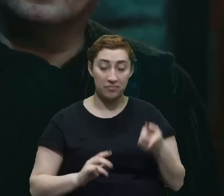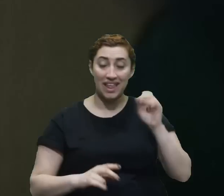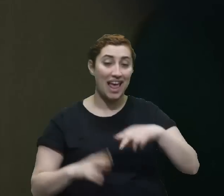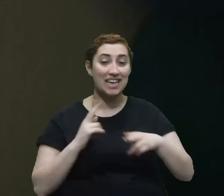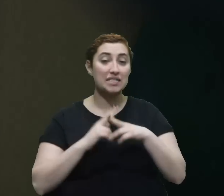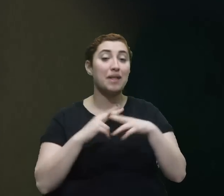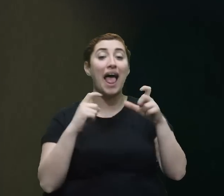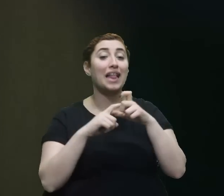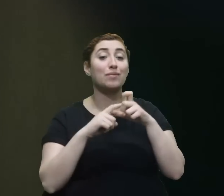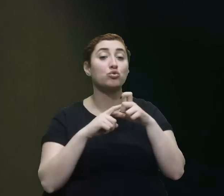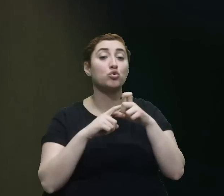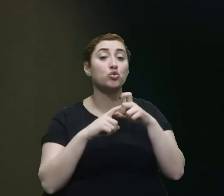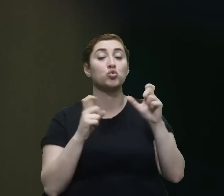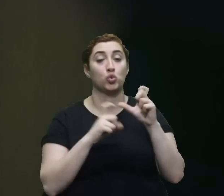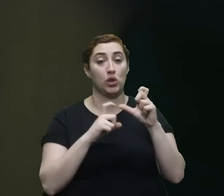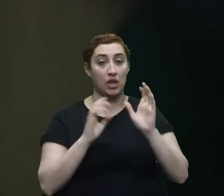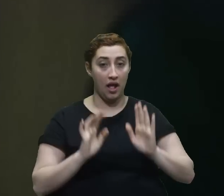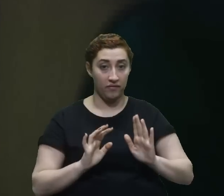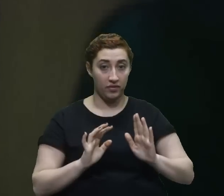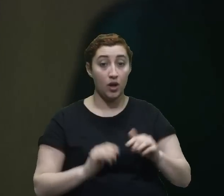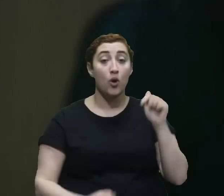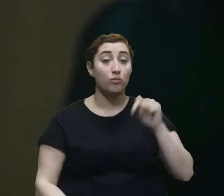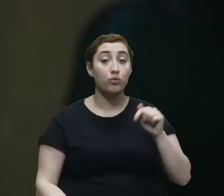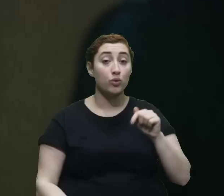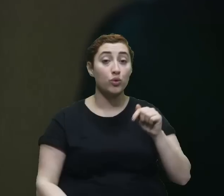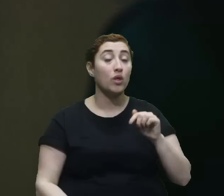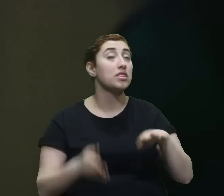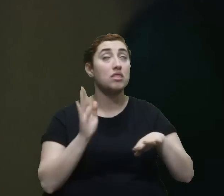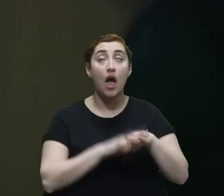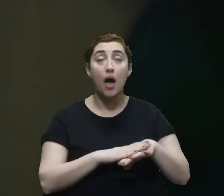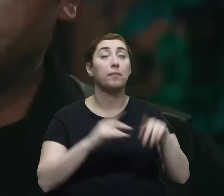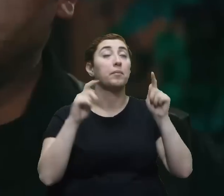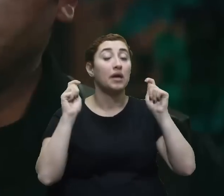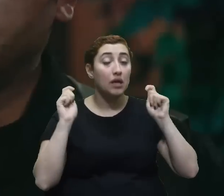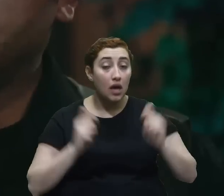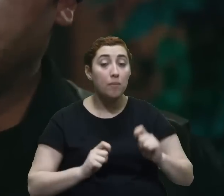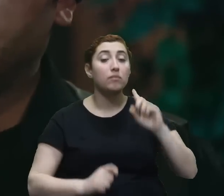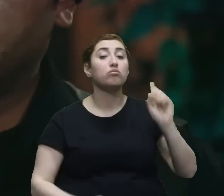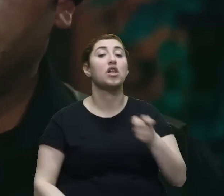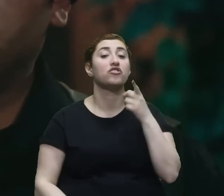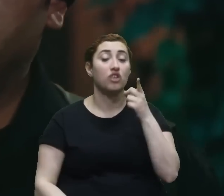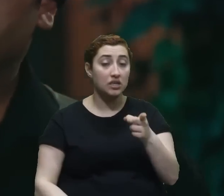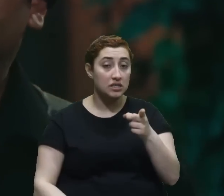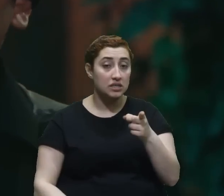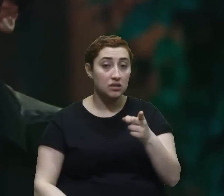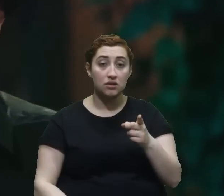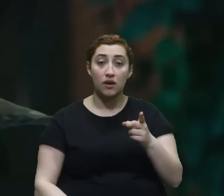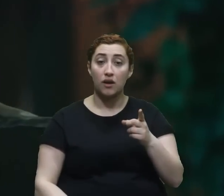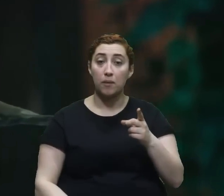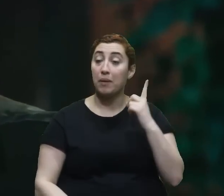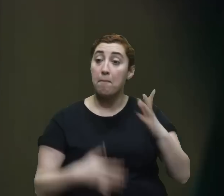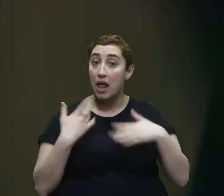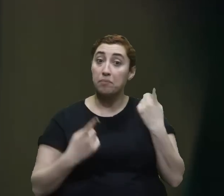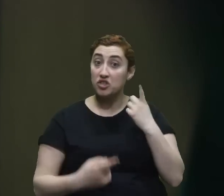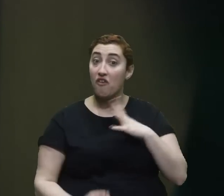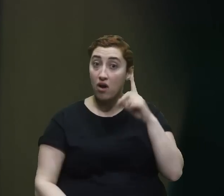adı Edmond Sultan. Bunu ne edip, yapıp buluyorsunuz? Var mı merakı